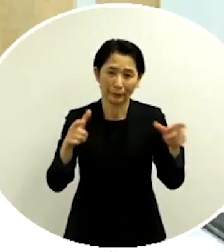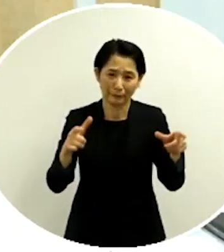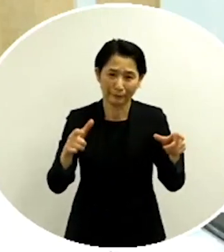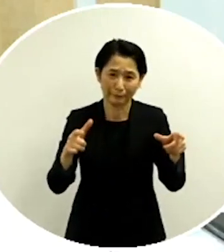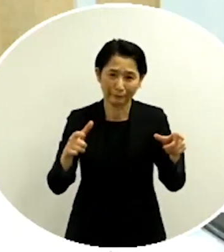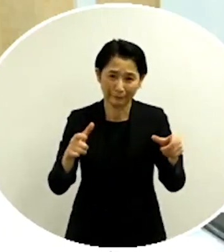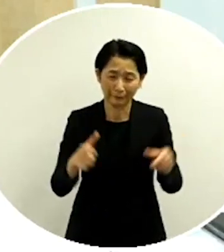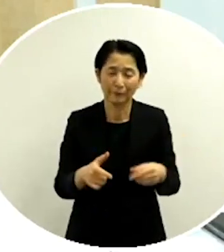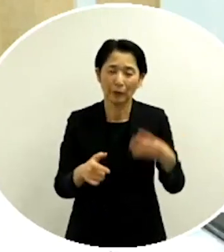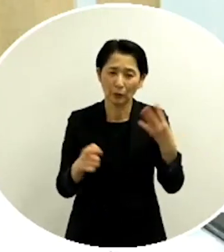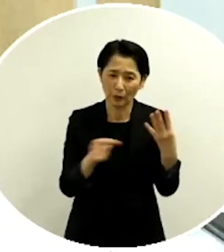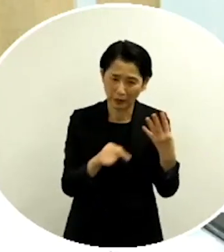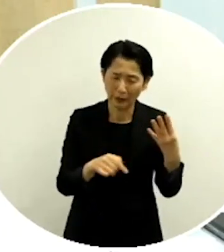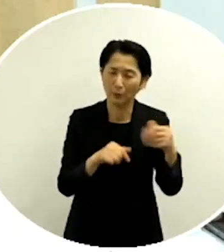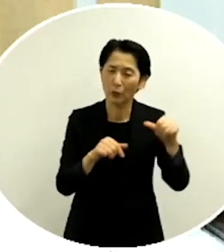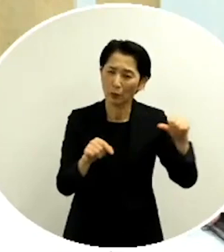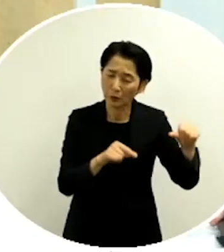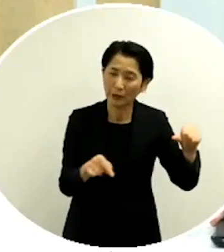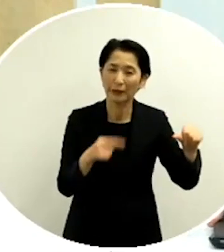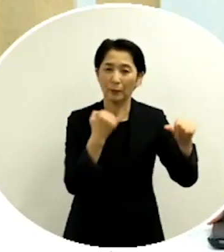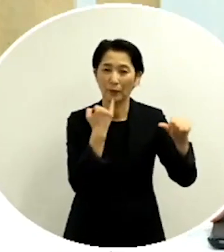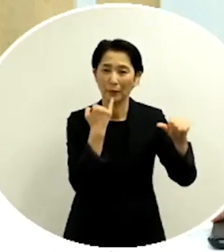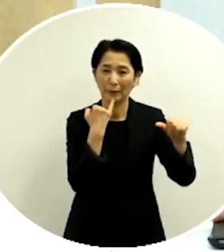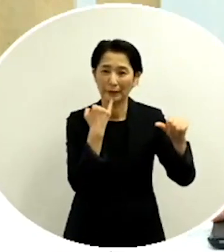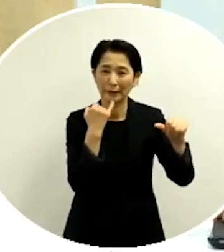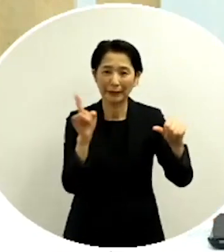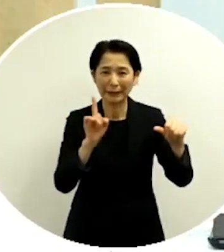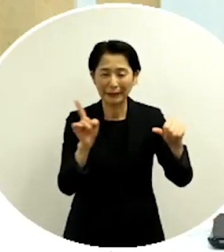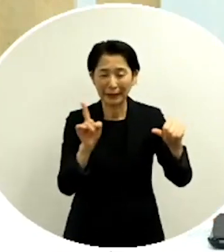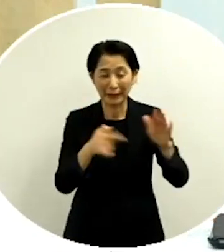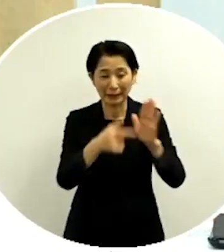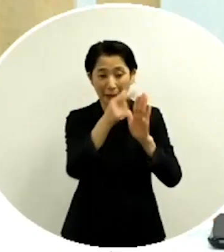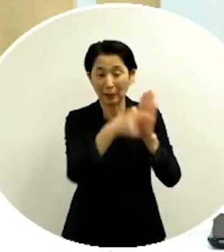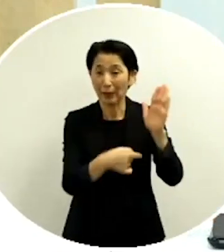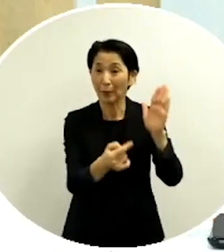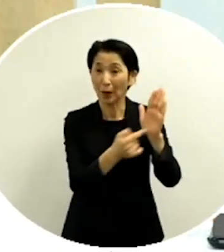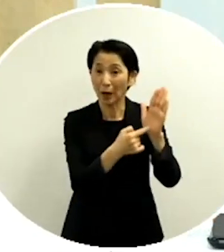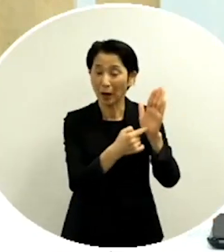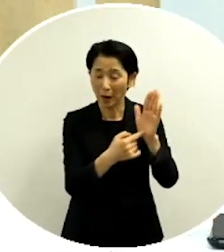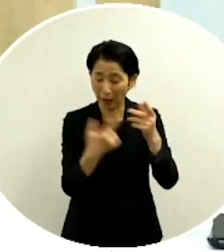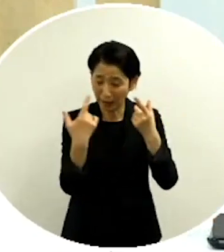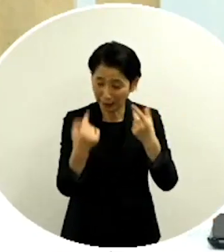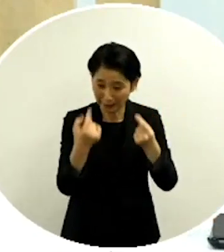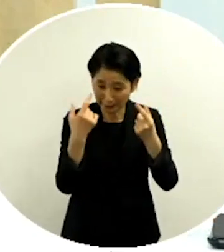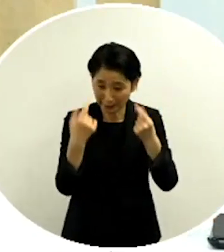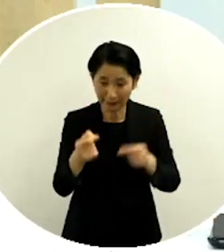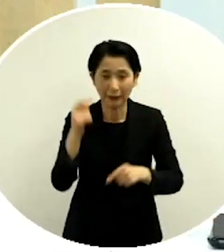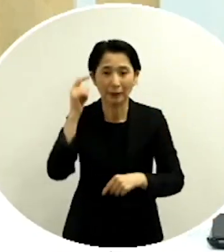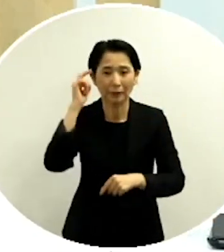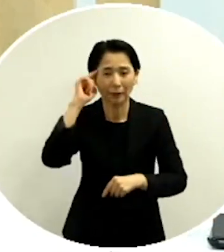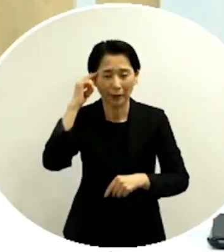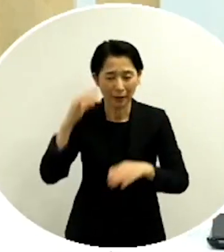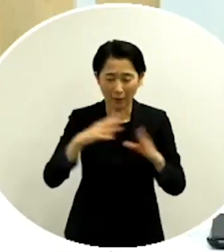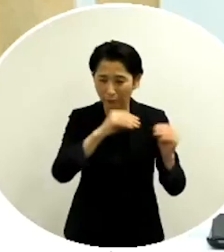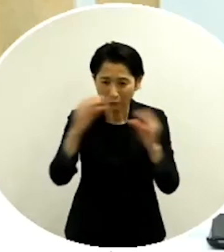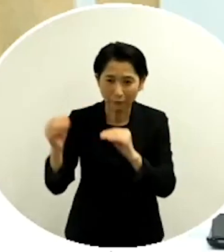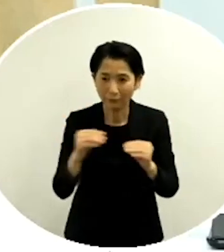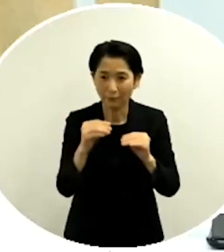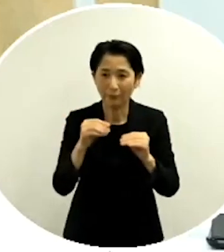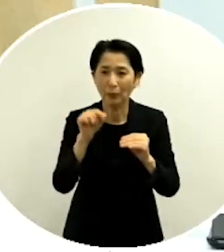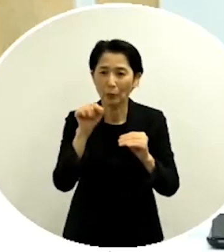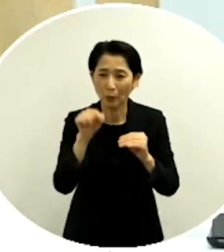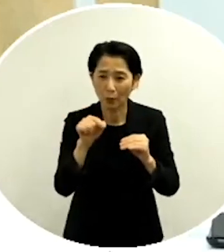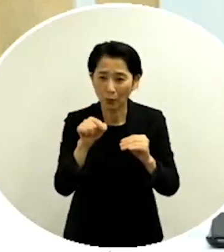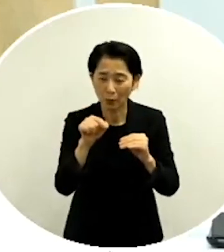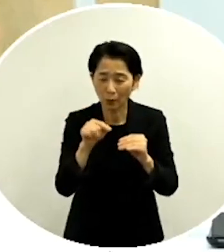人でもいいんですけれども何かこうそうした課題をみんなで口に出しちゃうところから始まるんじゃないかとそこに